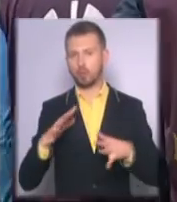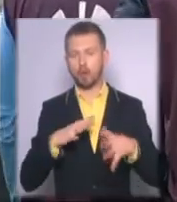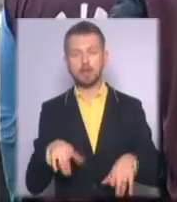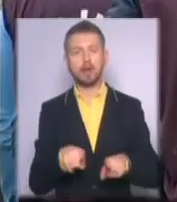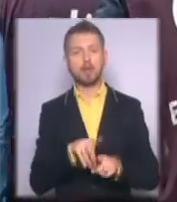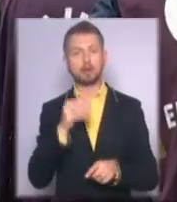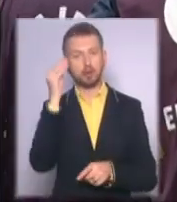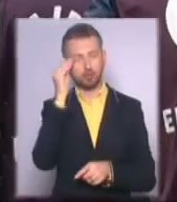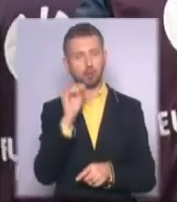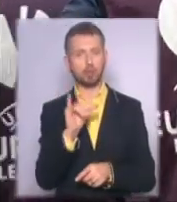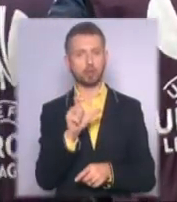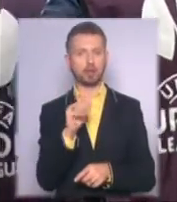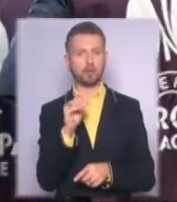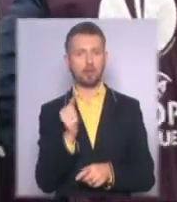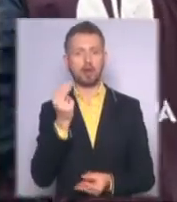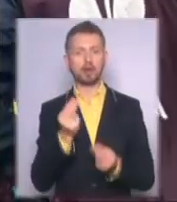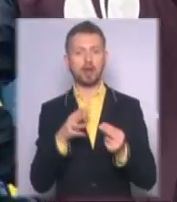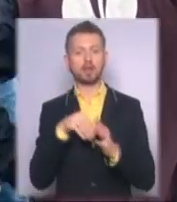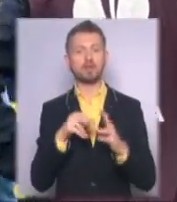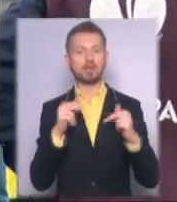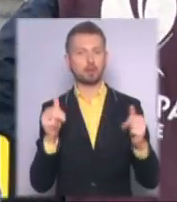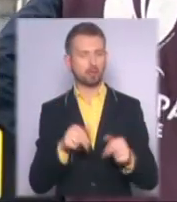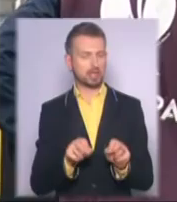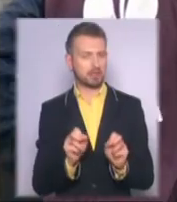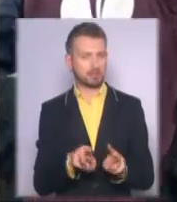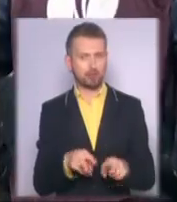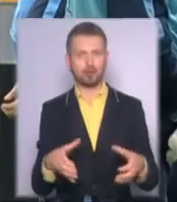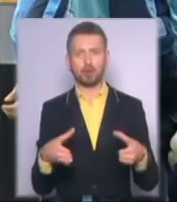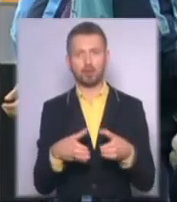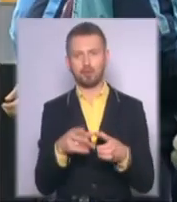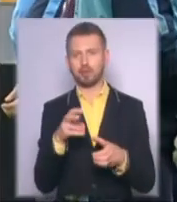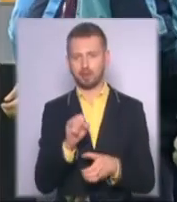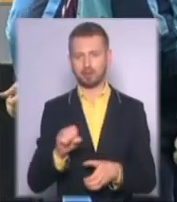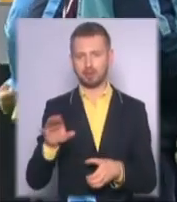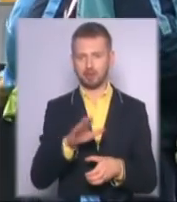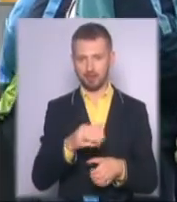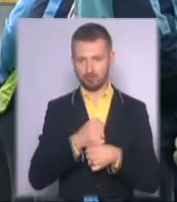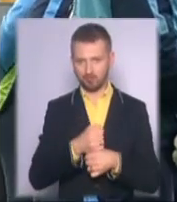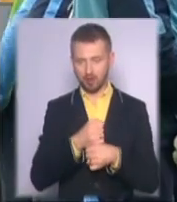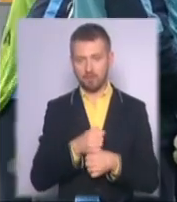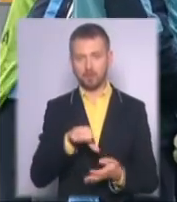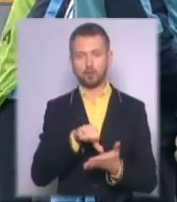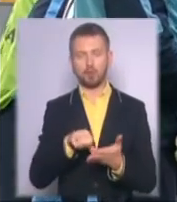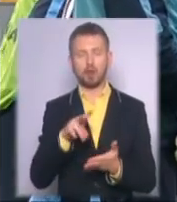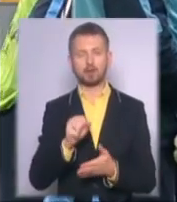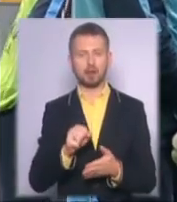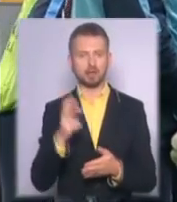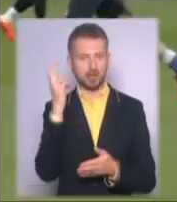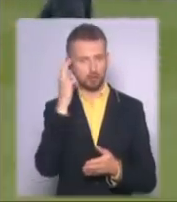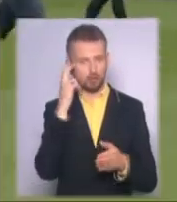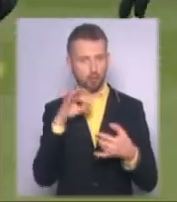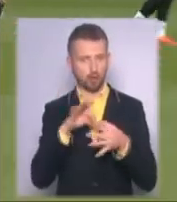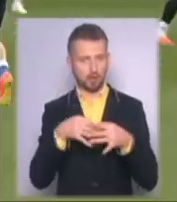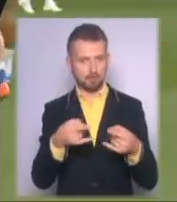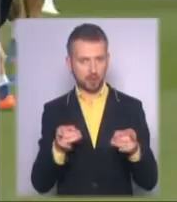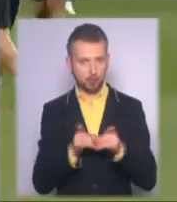думку УЄФА, грати у Дніпропетровську досі небезпечно, і команда на Євроарені виступає на столичному Олімпійському.